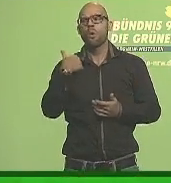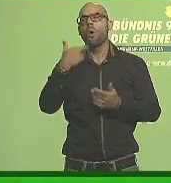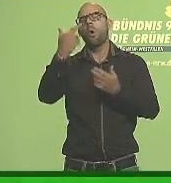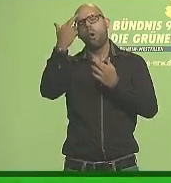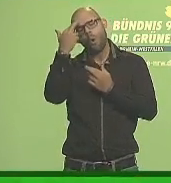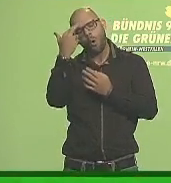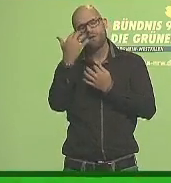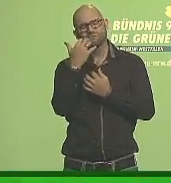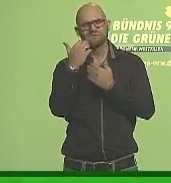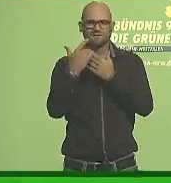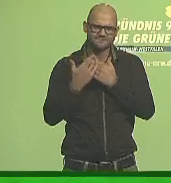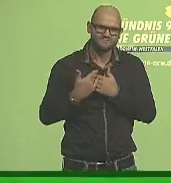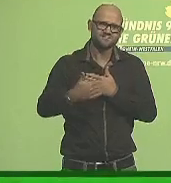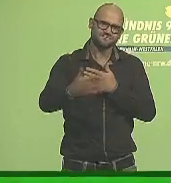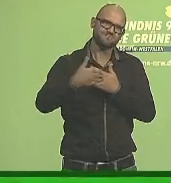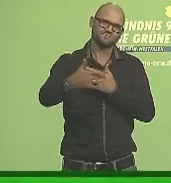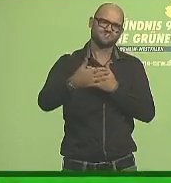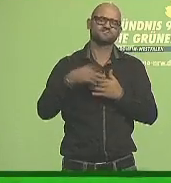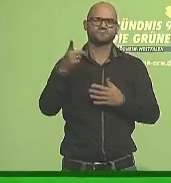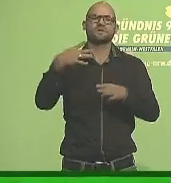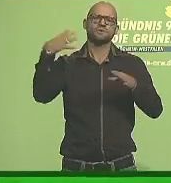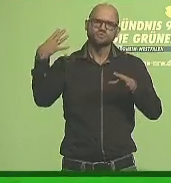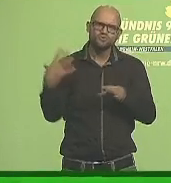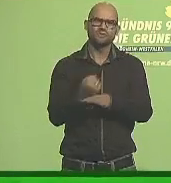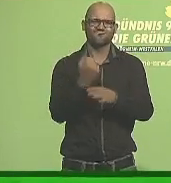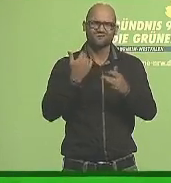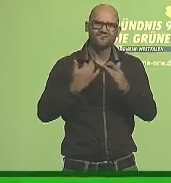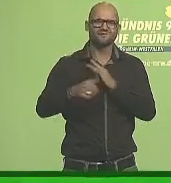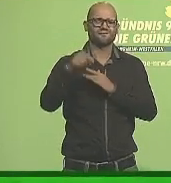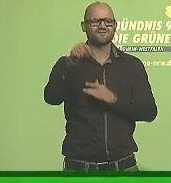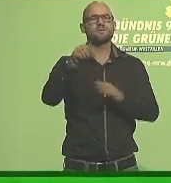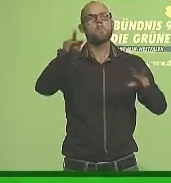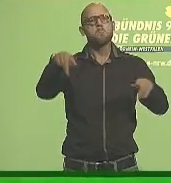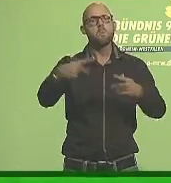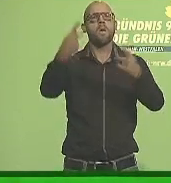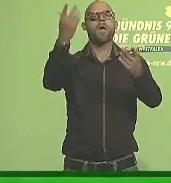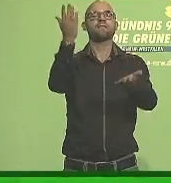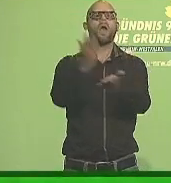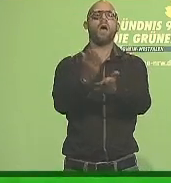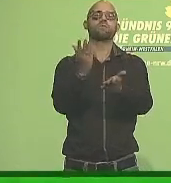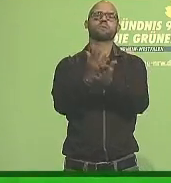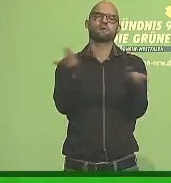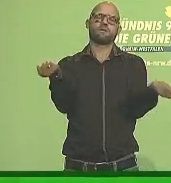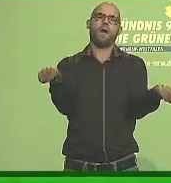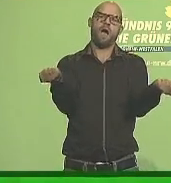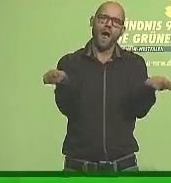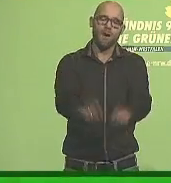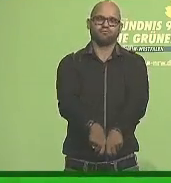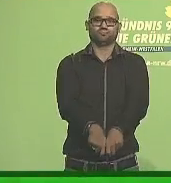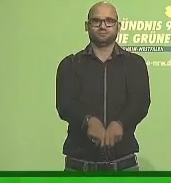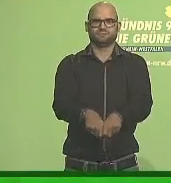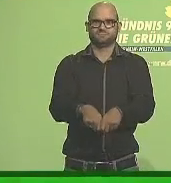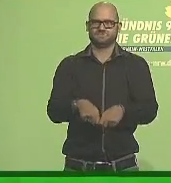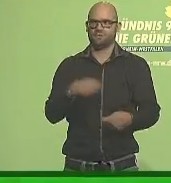das Projekt, dass du das zusammen mit anderen endgültig zu den Akten legen darfst, das wünschen wir dir ja alle in NRW,